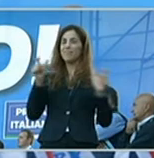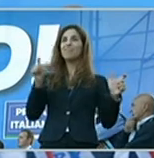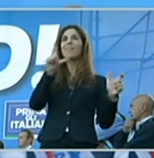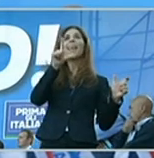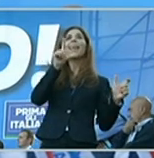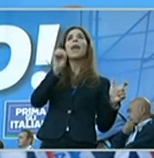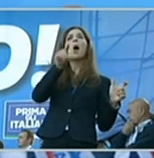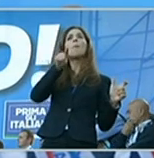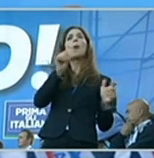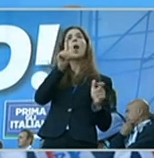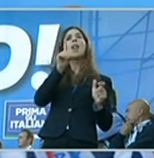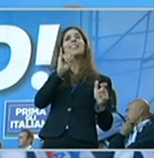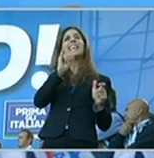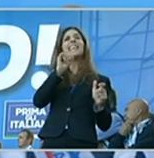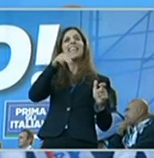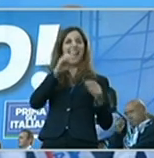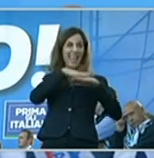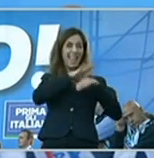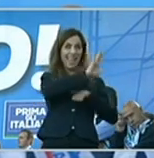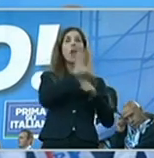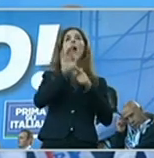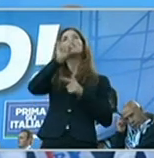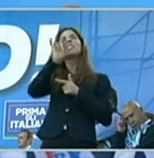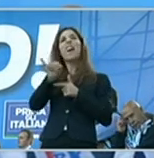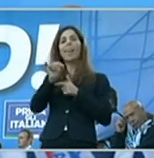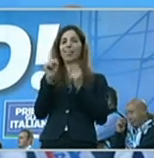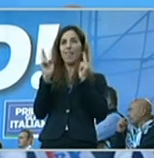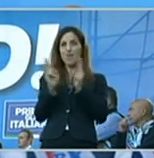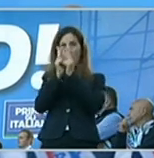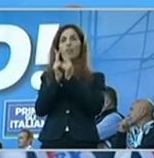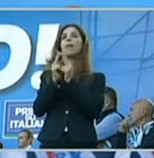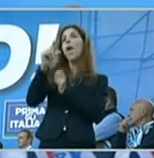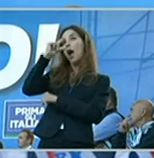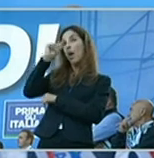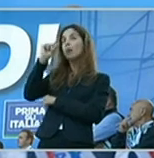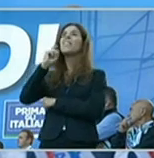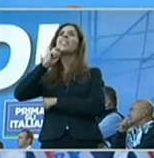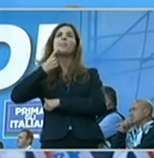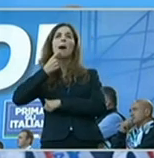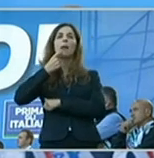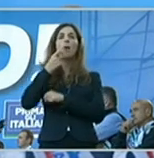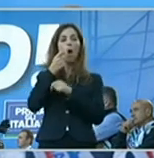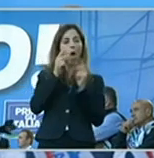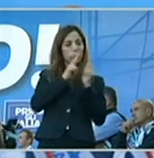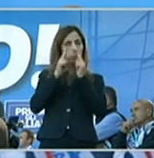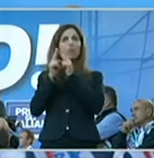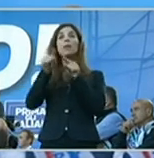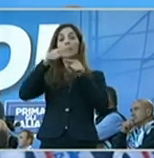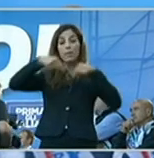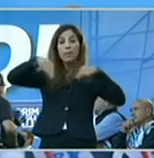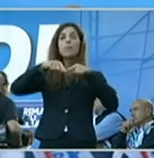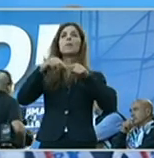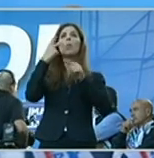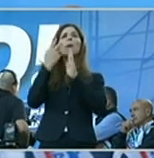gli incontri di Zingaretti, di Conte e di Di Maio guardano al passato. Si stanno scannando da un